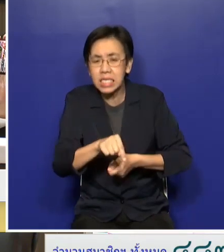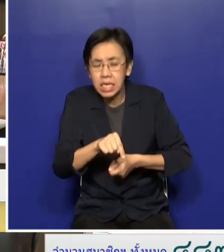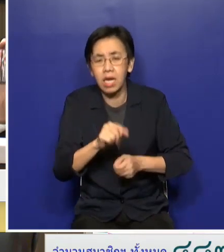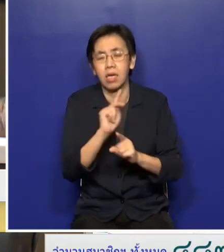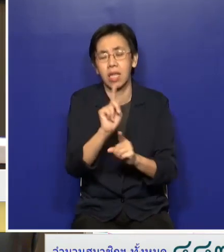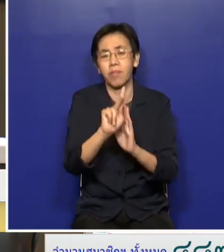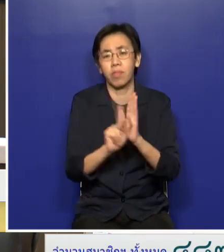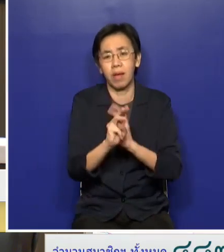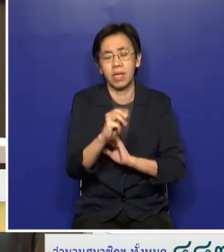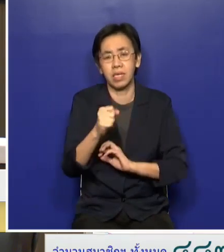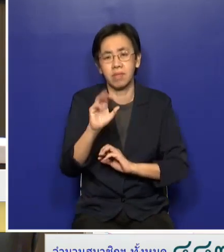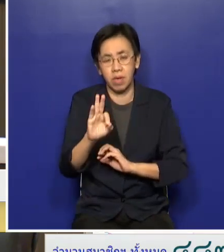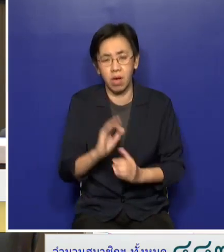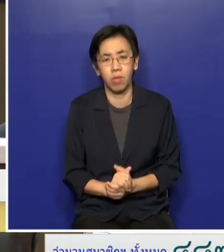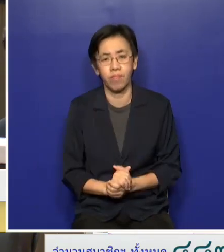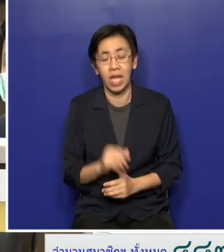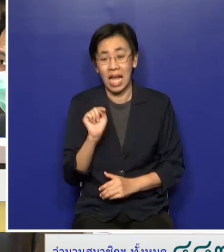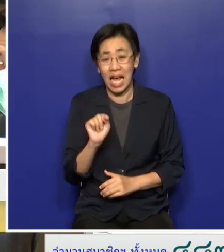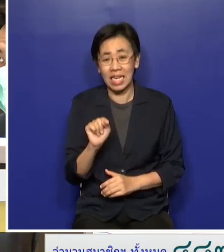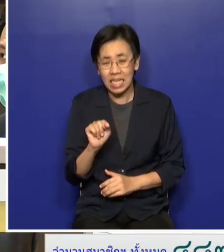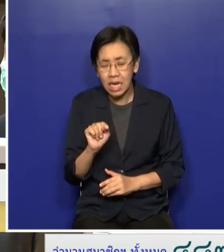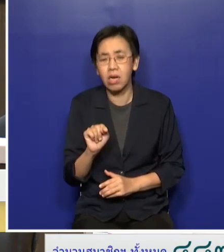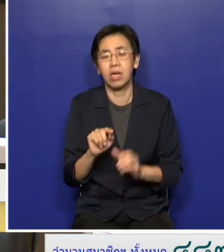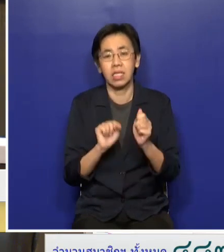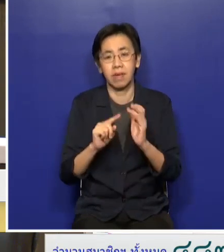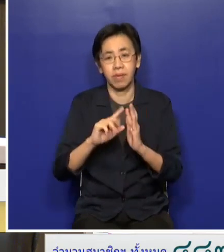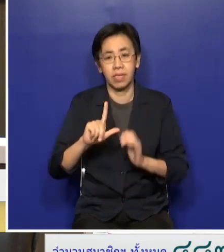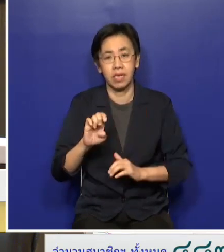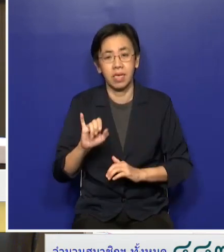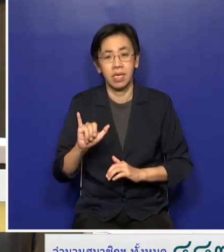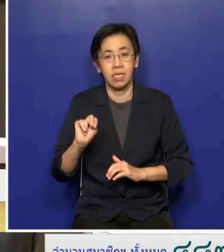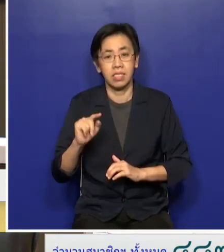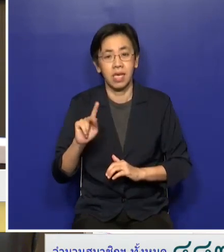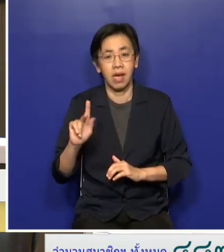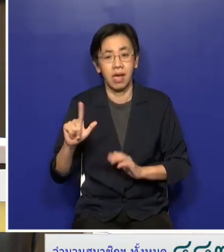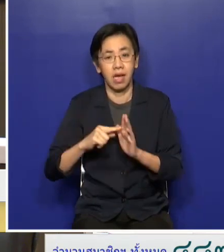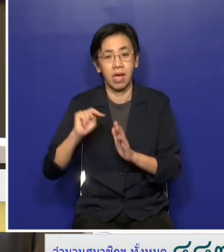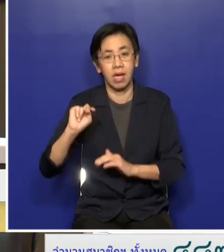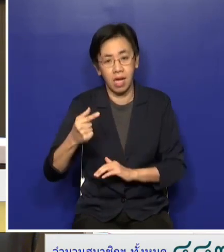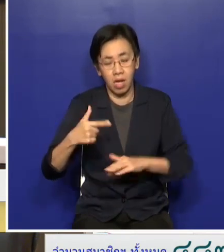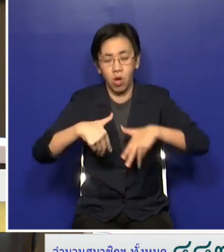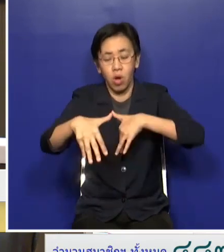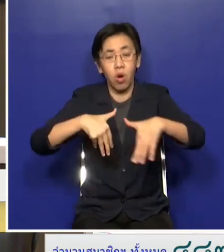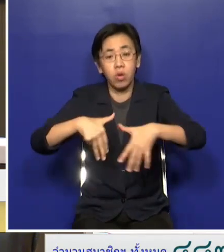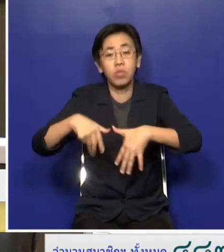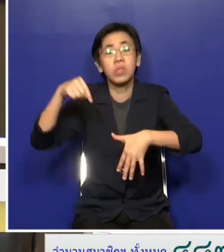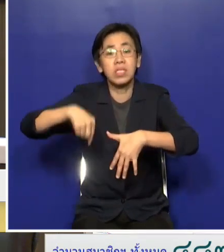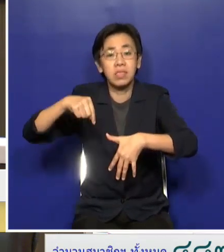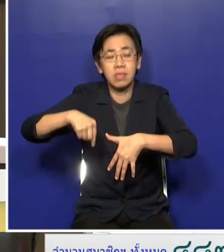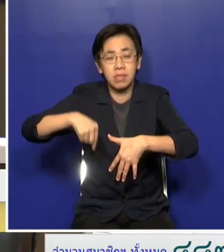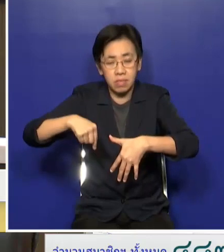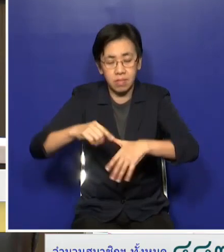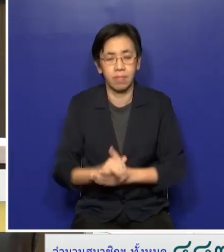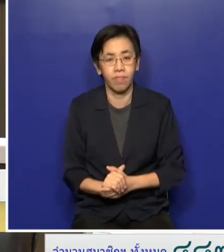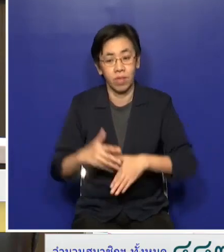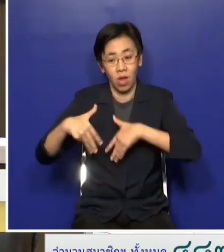พื้นที่ตำบลเชียงกลางพญาแก้วอำเภอเชียงกลางเนื่องจากพี่น้องบ้านผาน้ำย้อยตำบลพญาแก้วบ้านเกว